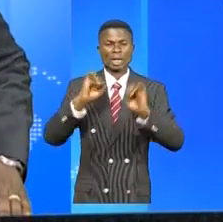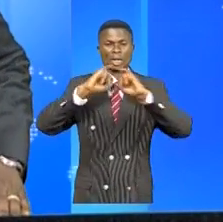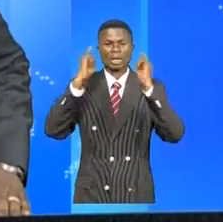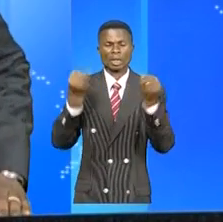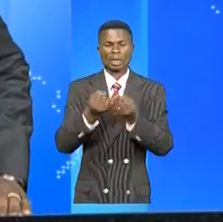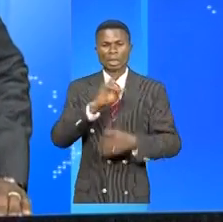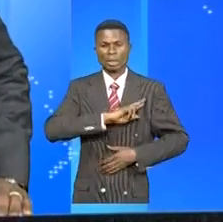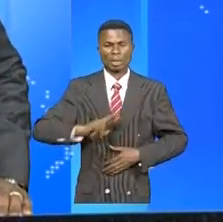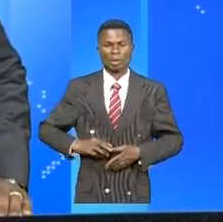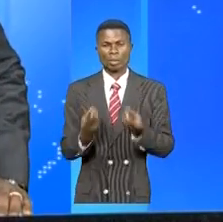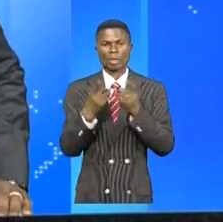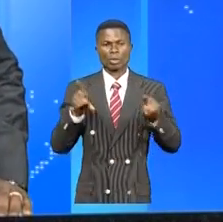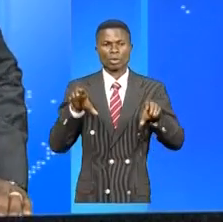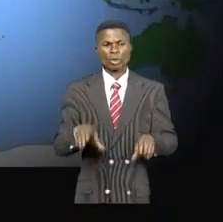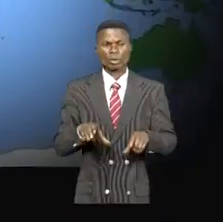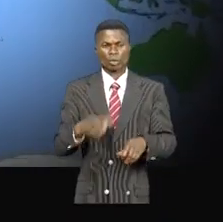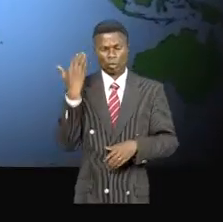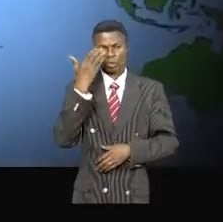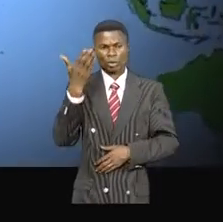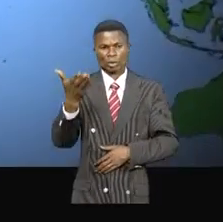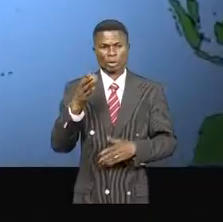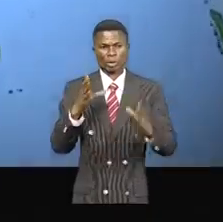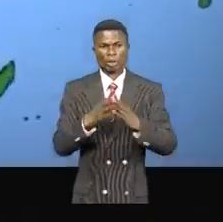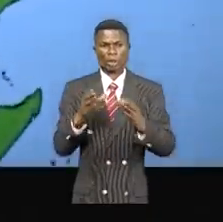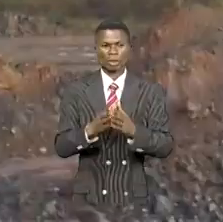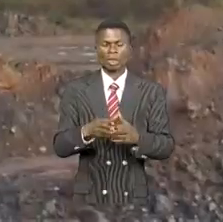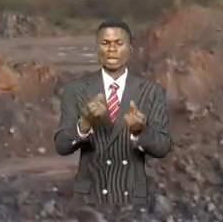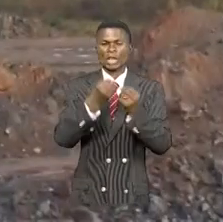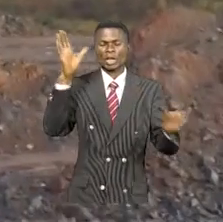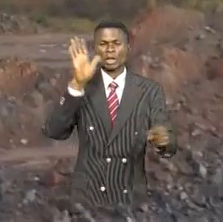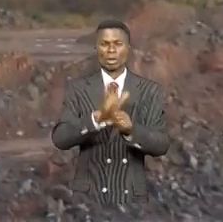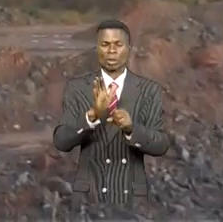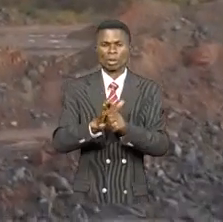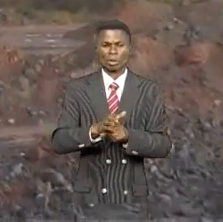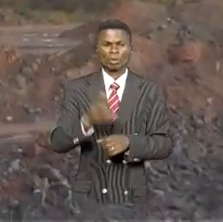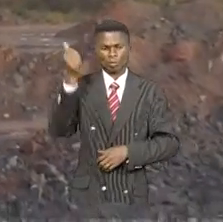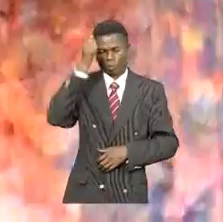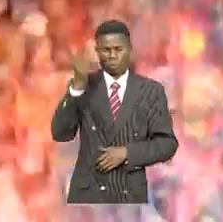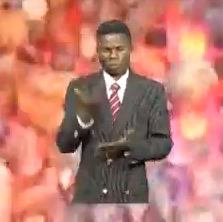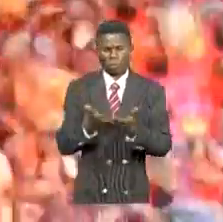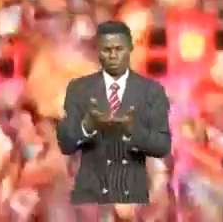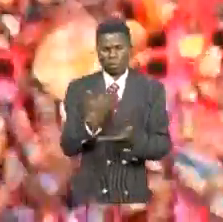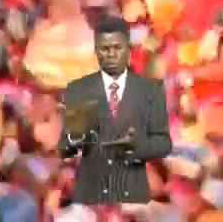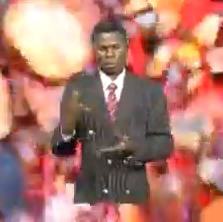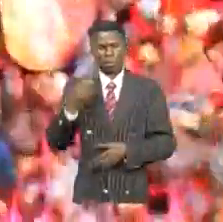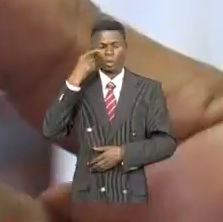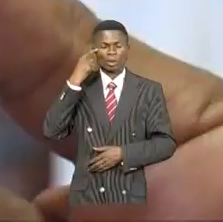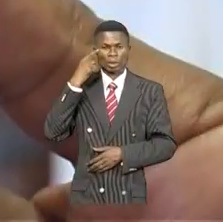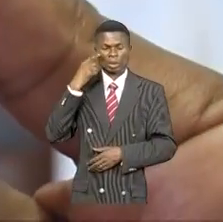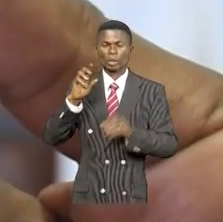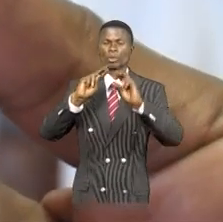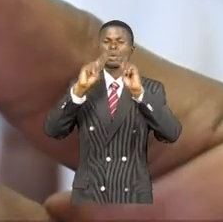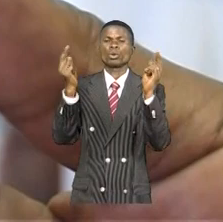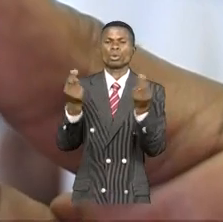la République démocratique du Congo. Avec son potentiel important, l'Afrique peut devenir, aux côtés de la Chine, l'usine